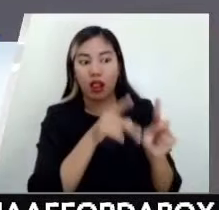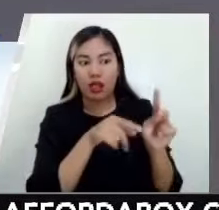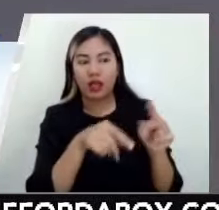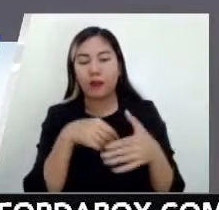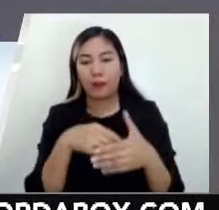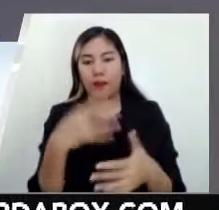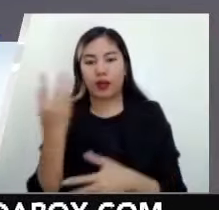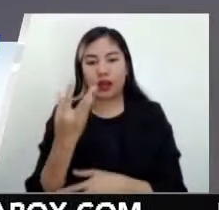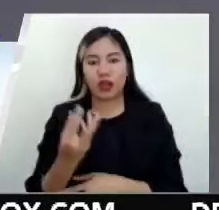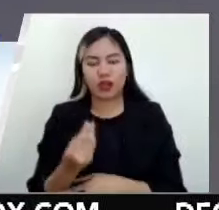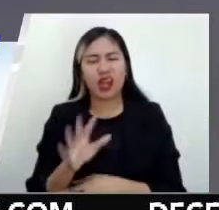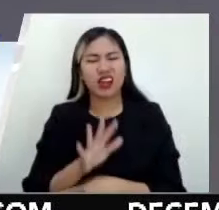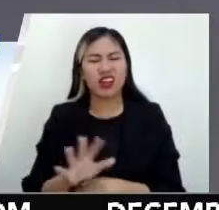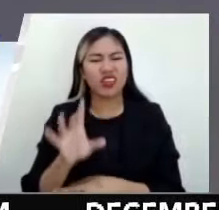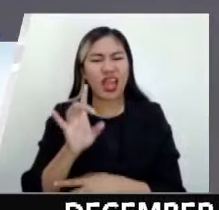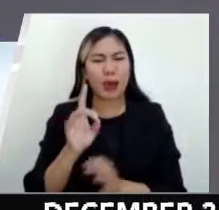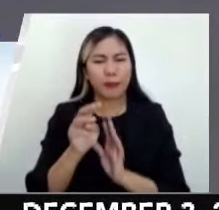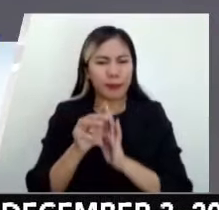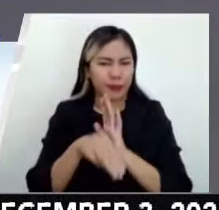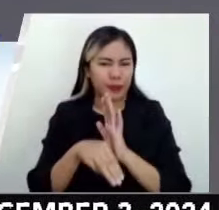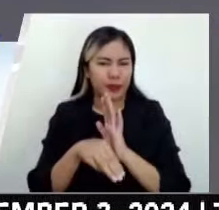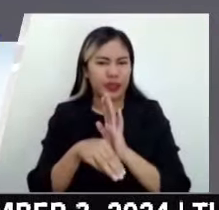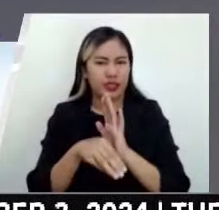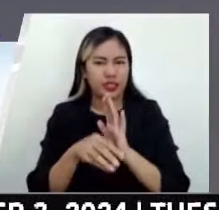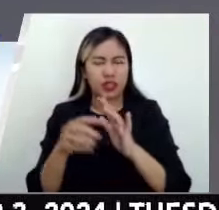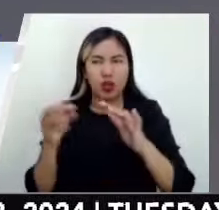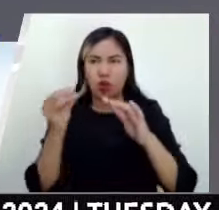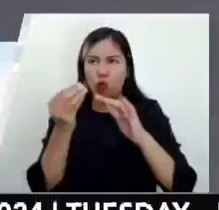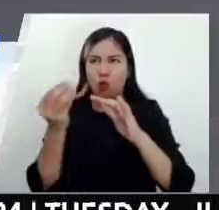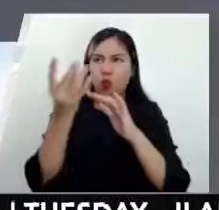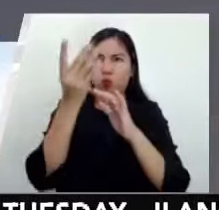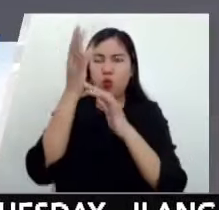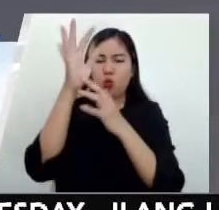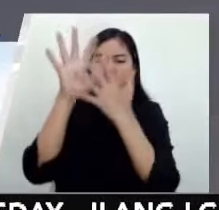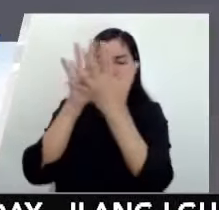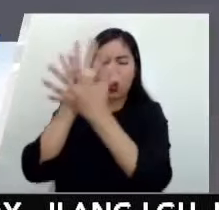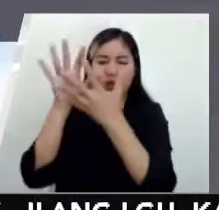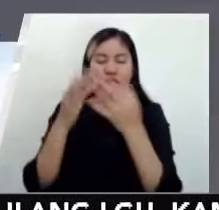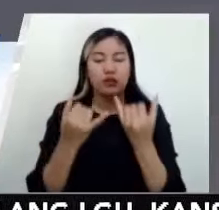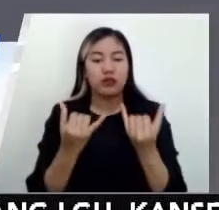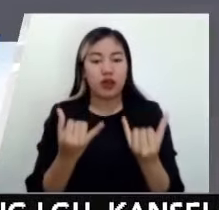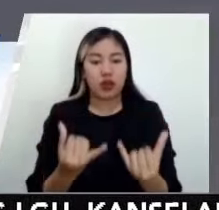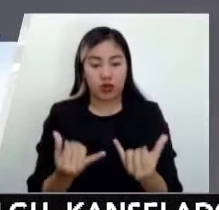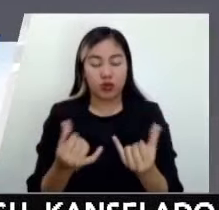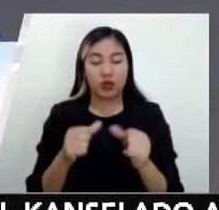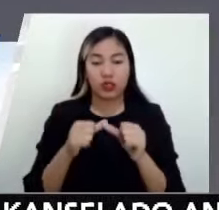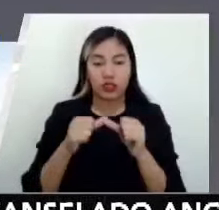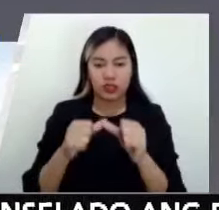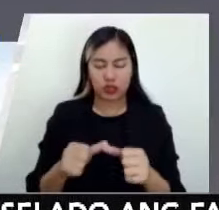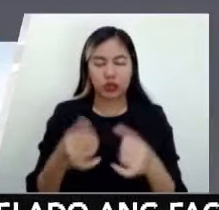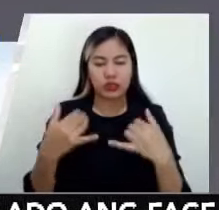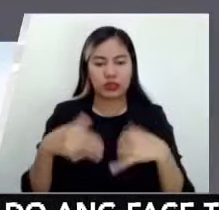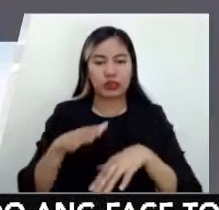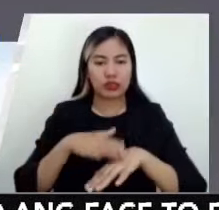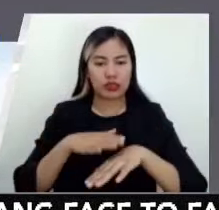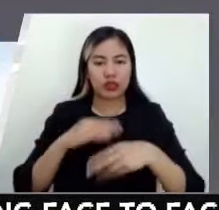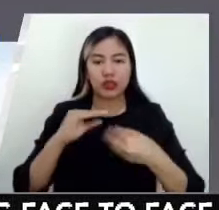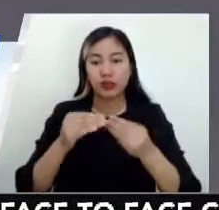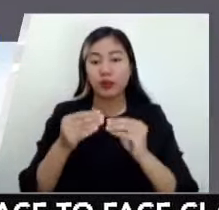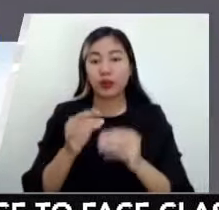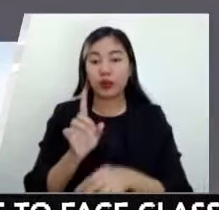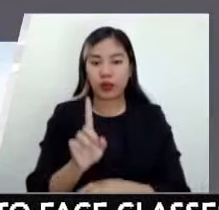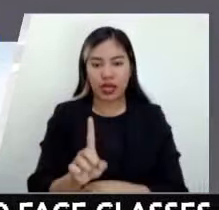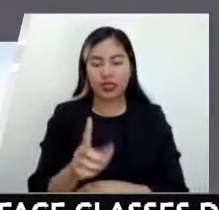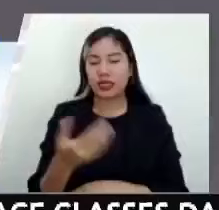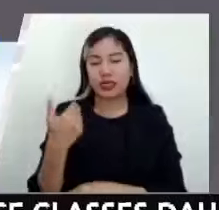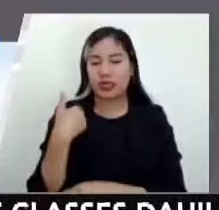makapal na usok mula sa bulkan. Ayon sa PHIVOLCS, kasalukuyan pa rin nananatili sa Alert Level 1 ang Bulkang Taal, kaya hindi pa rin